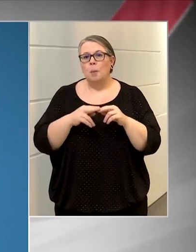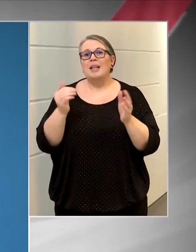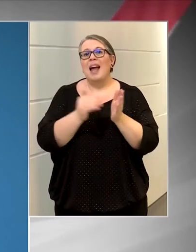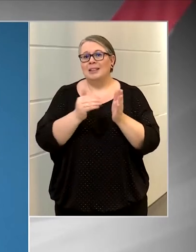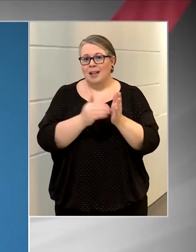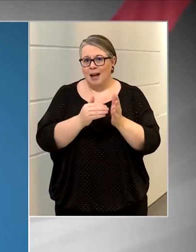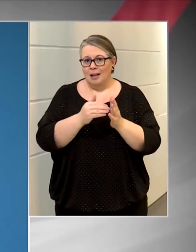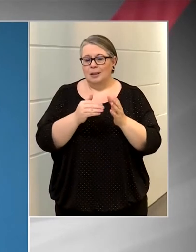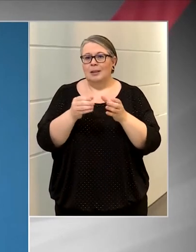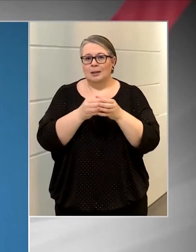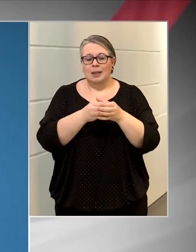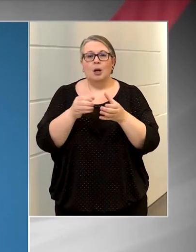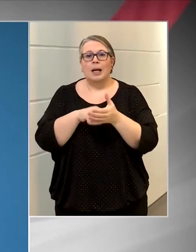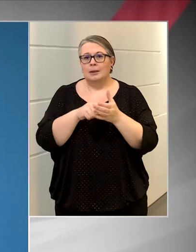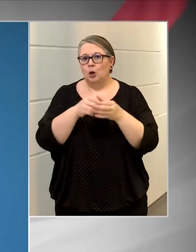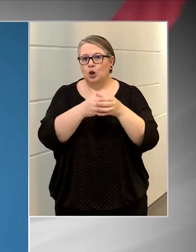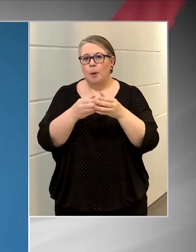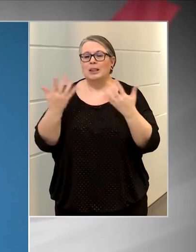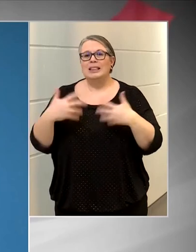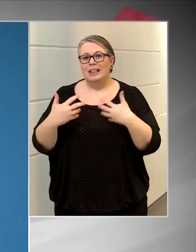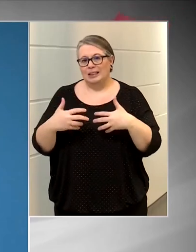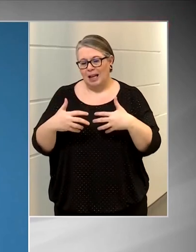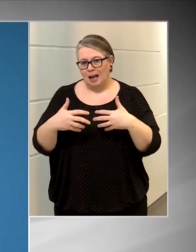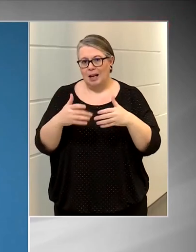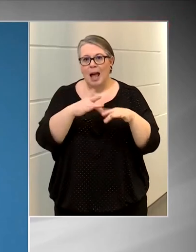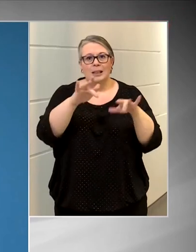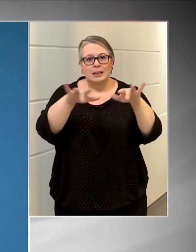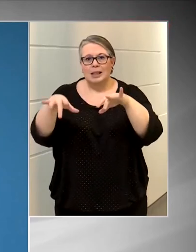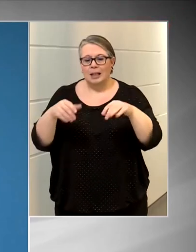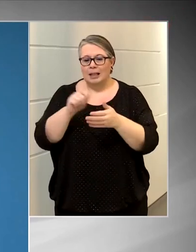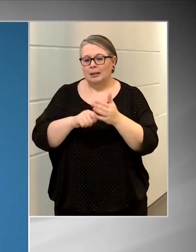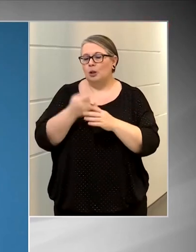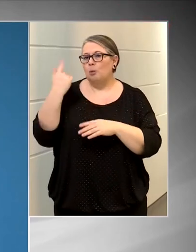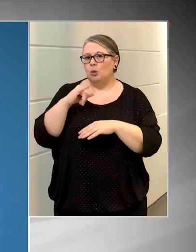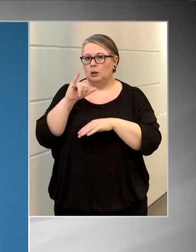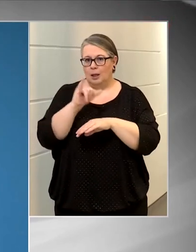ezer tesztelő csapat, több mint tízezer helyszínen tesztelt az elmúlt héten.